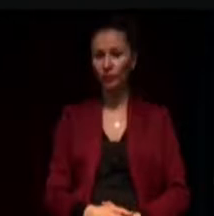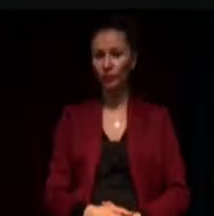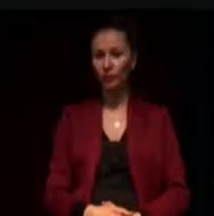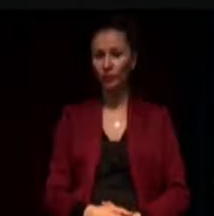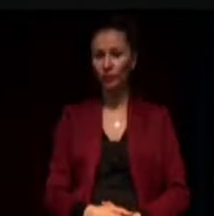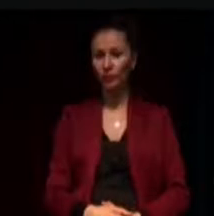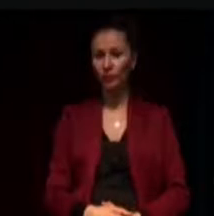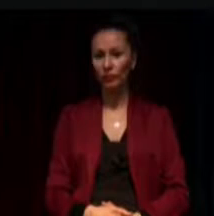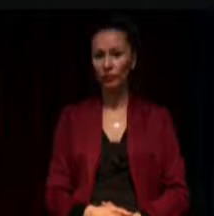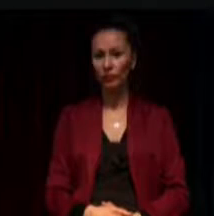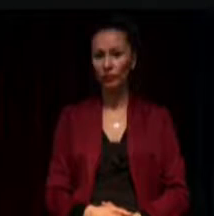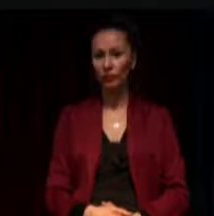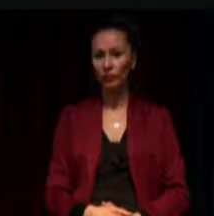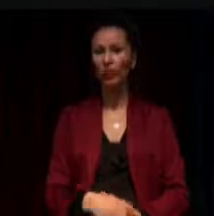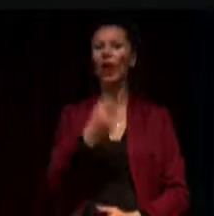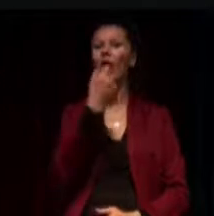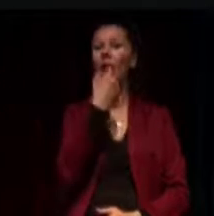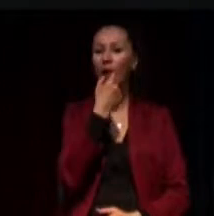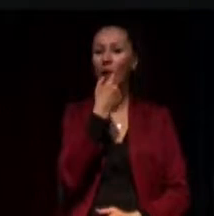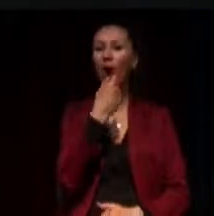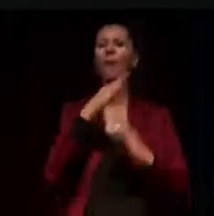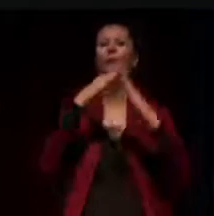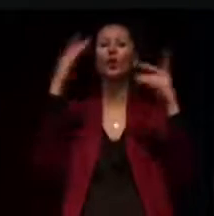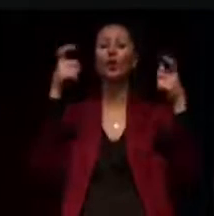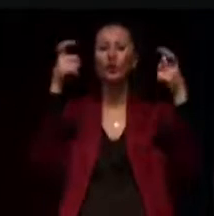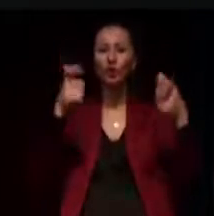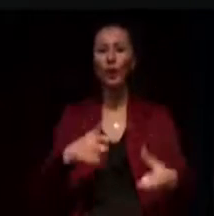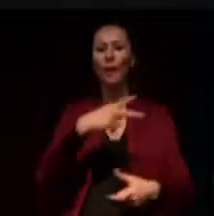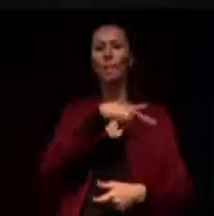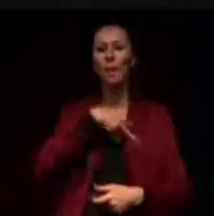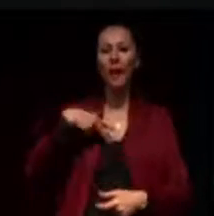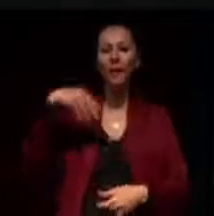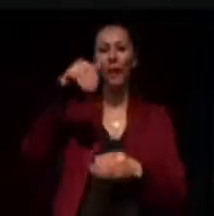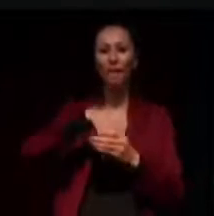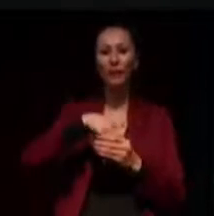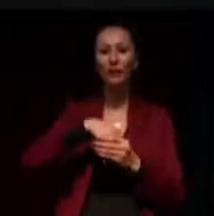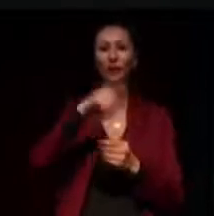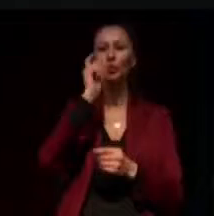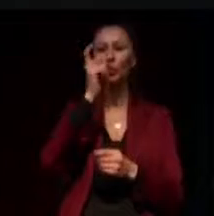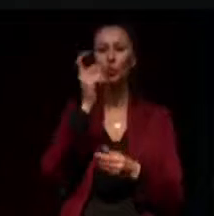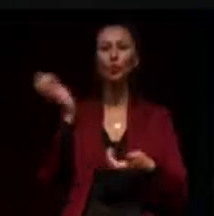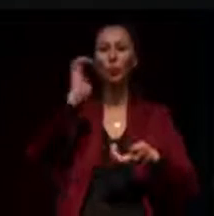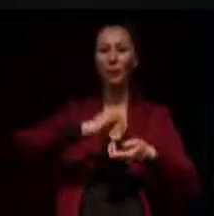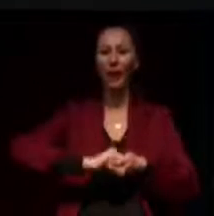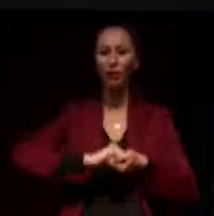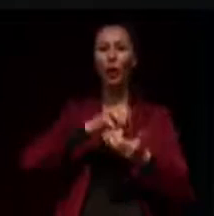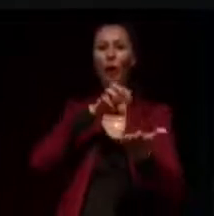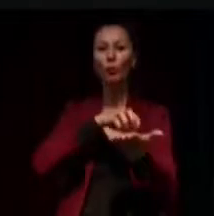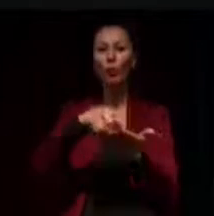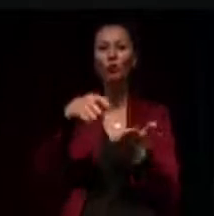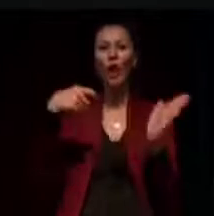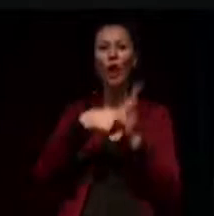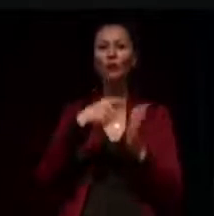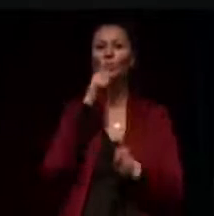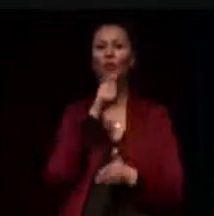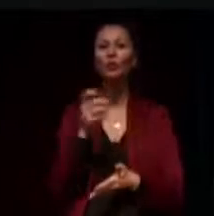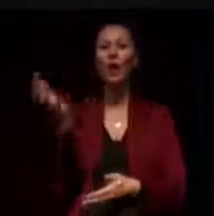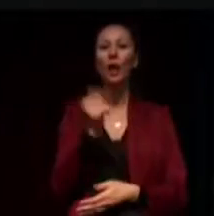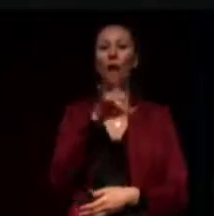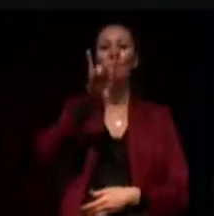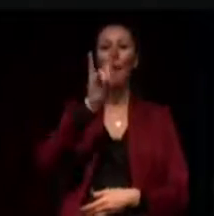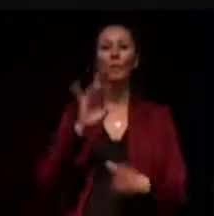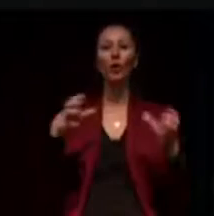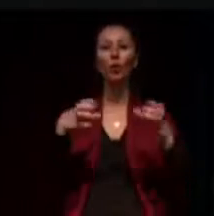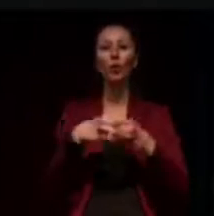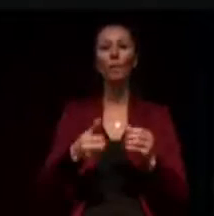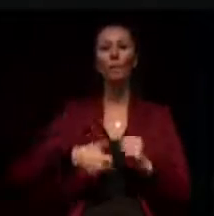Söyleyeyim o zaman. Ankara Büyükşehir Belediye Meclisi'nin 9. bileşiminde bütçe adına söz alan MHP